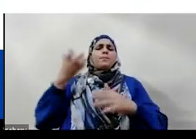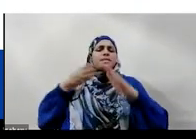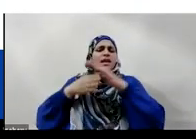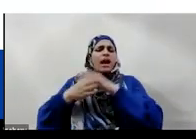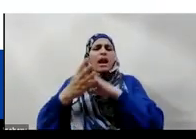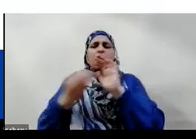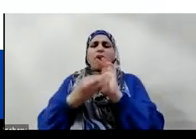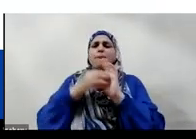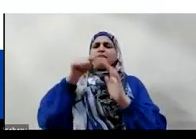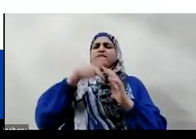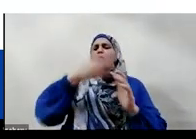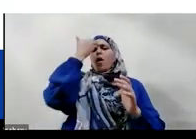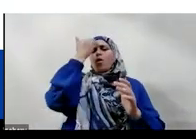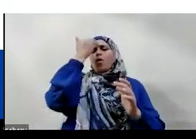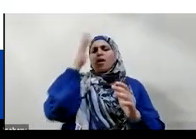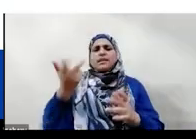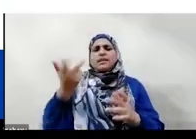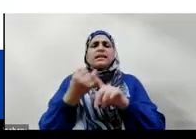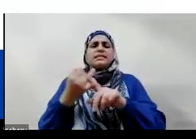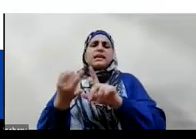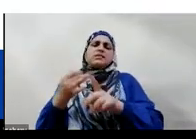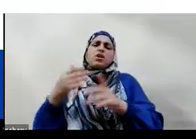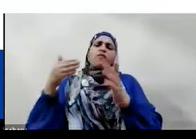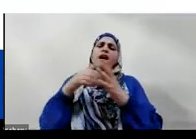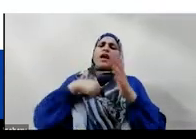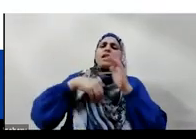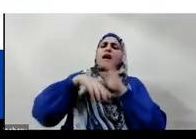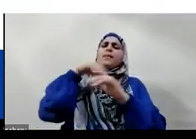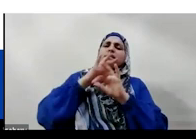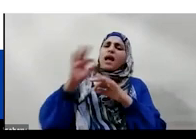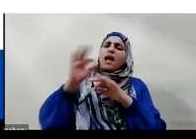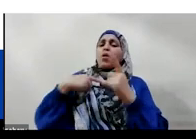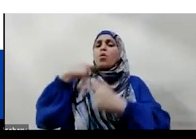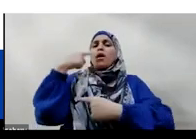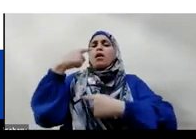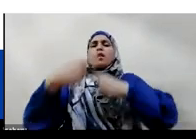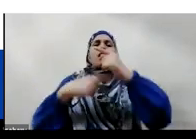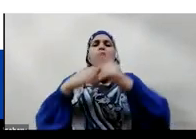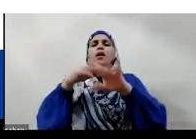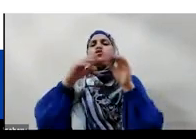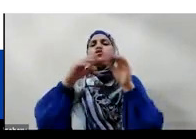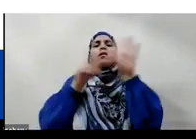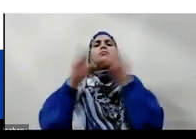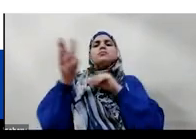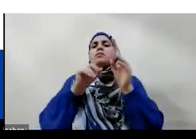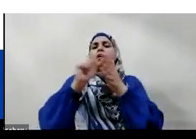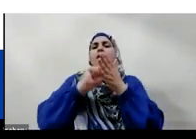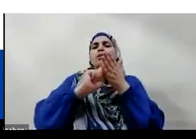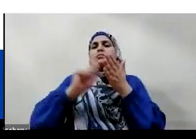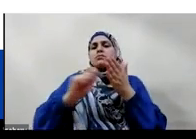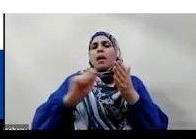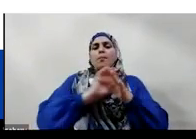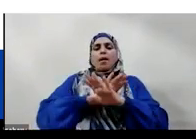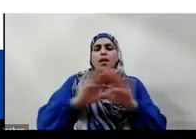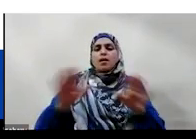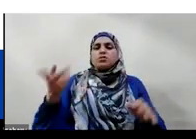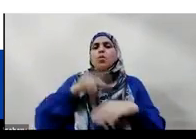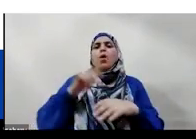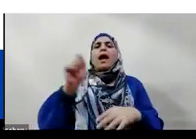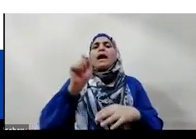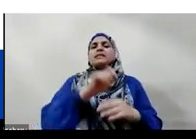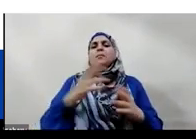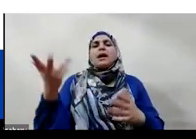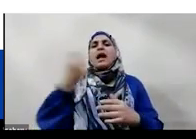وبتشرحه وبتحكي عنه في ال personal statement. وبعمل commenting على ال number of years of